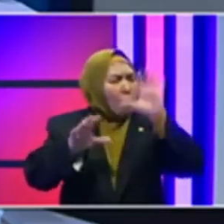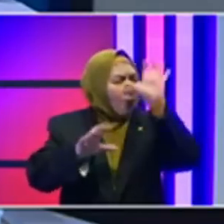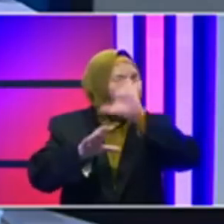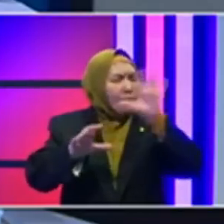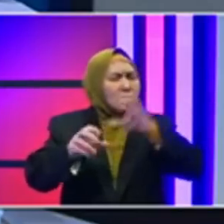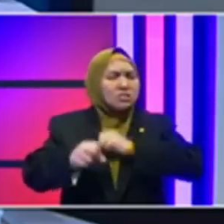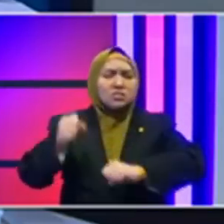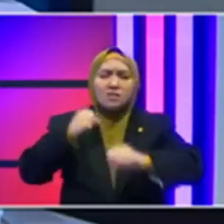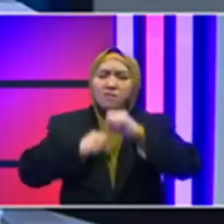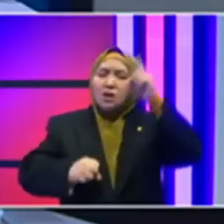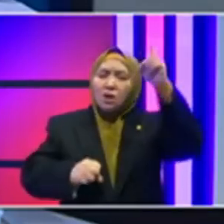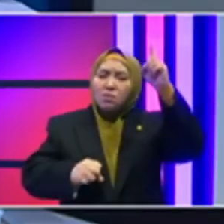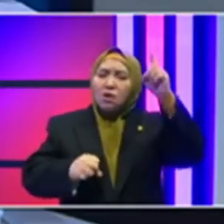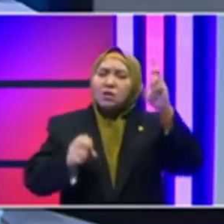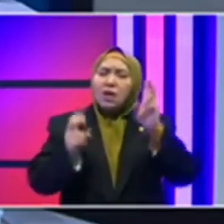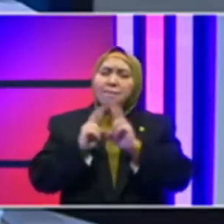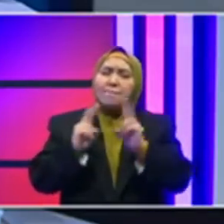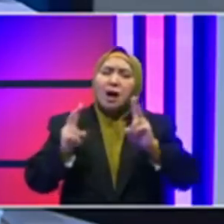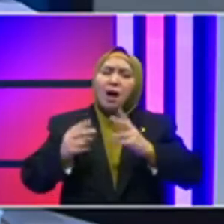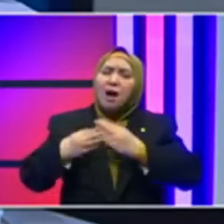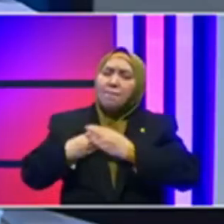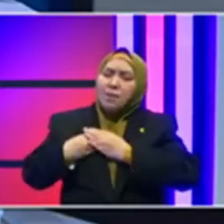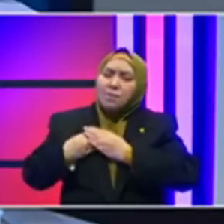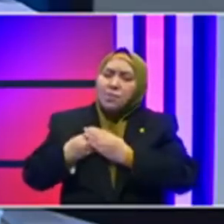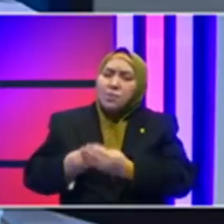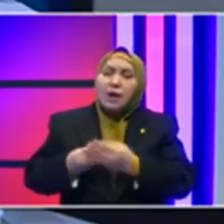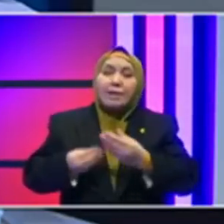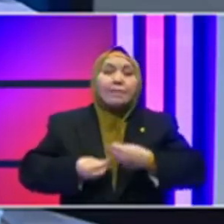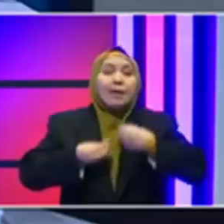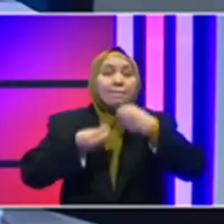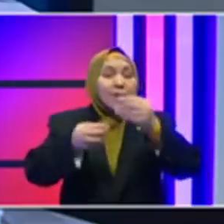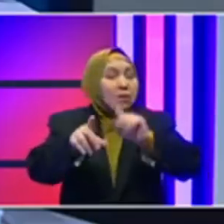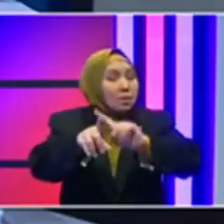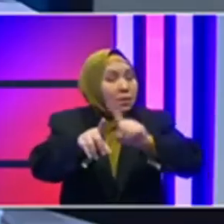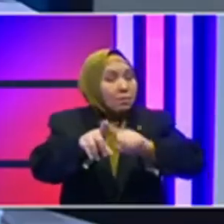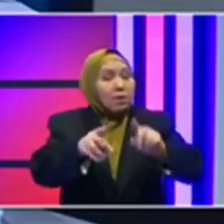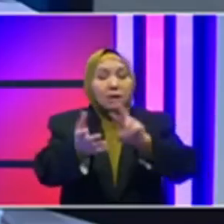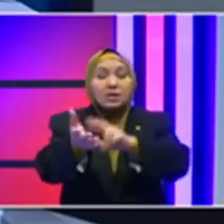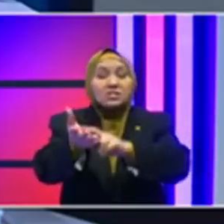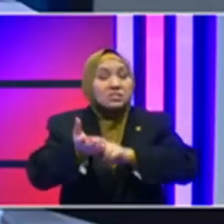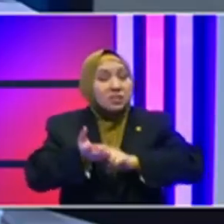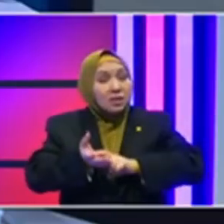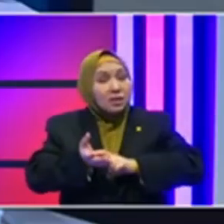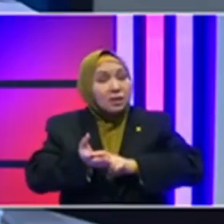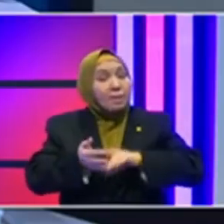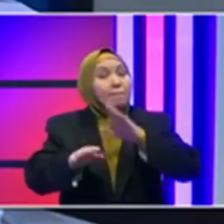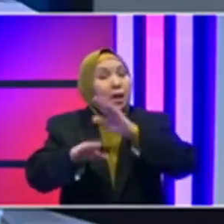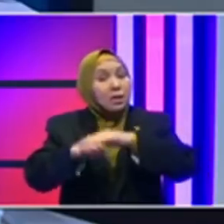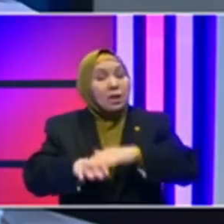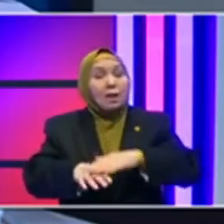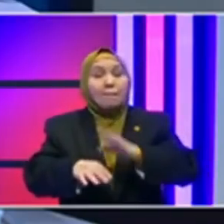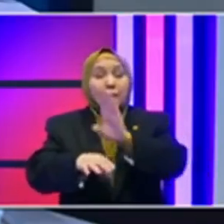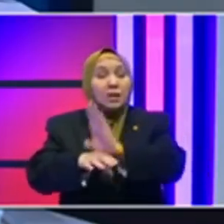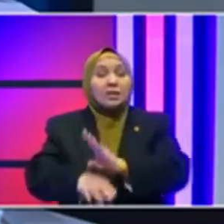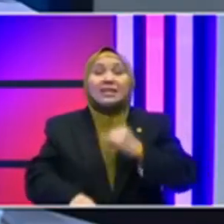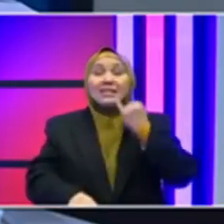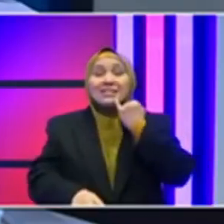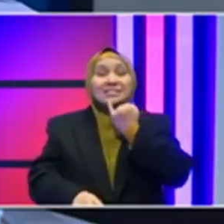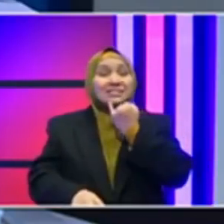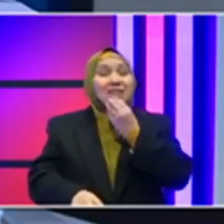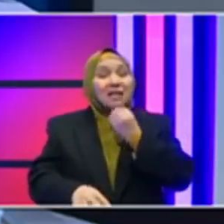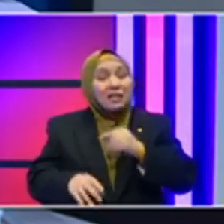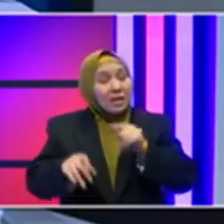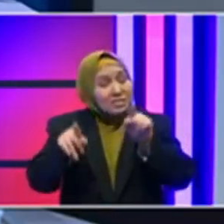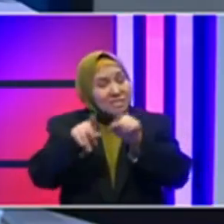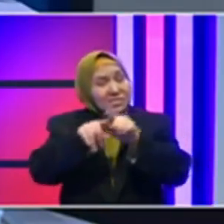subhanahu wa ta'ala yang maha pemurah dengan memberikan berbagai rezeki kepada Bani Israil dan dalam